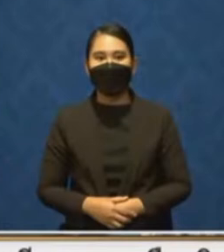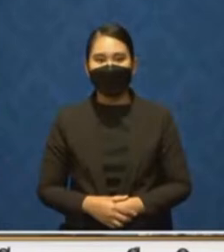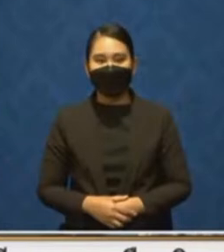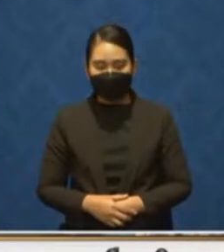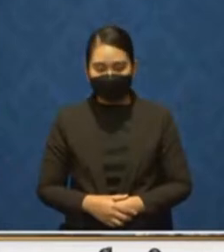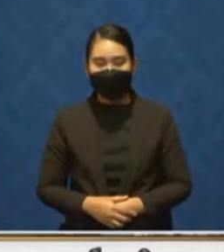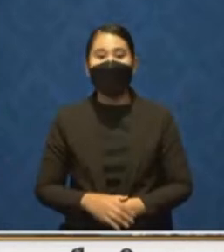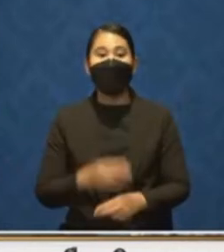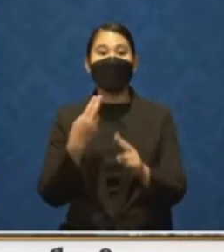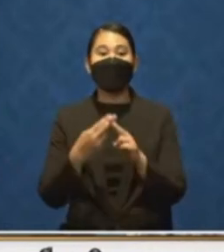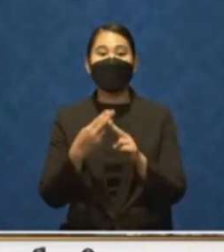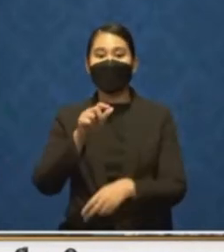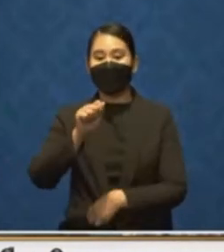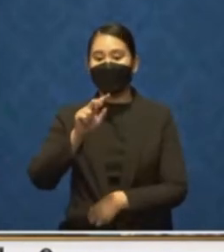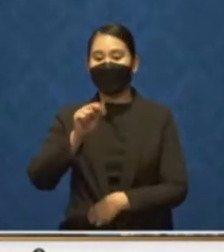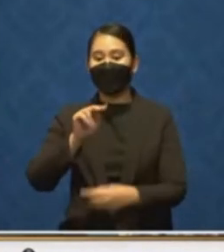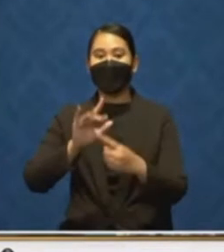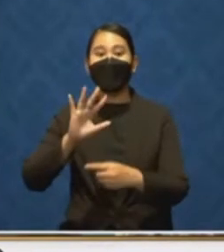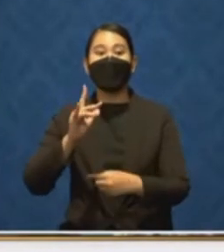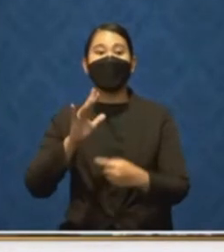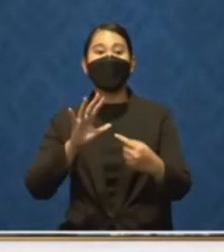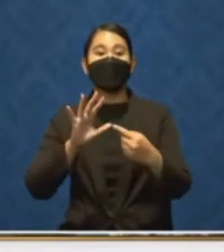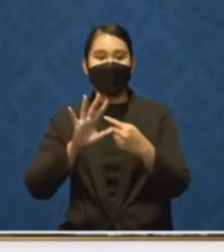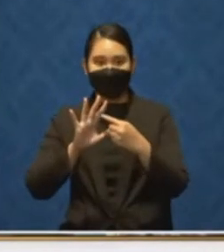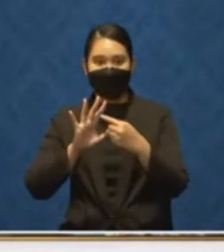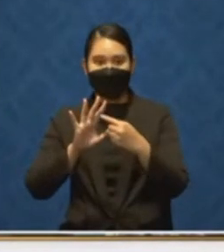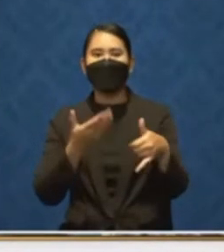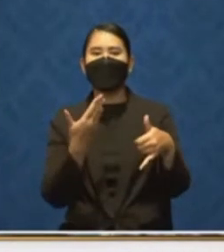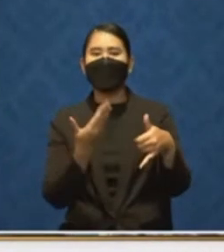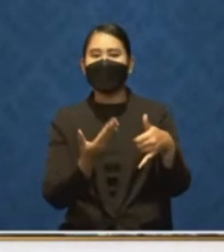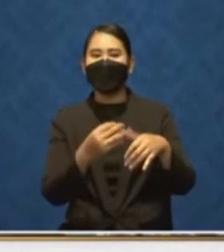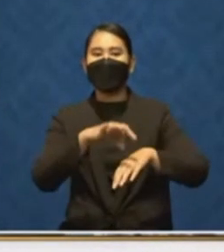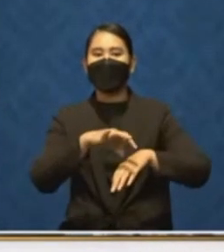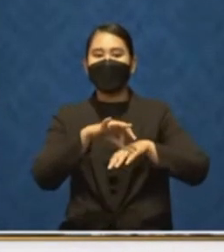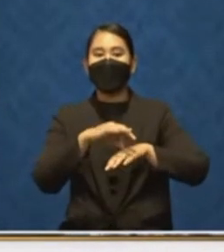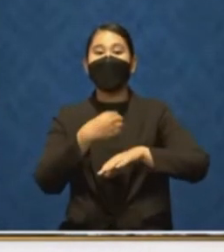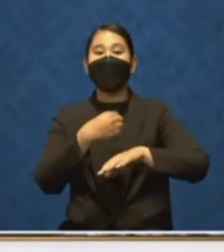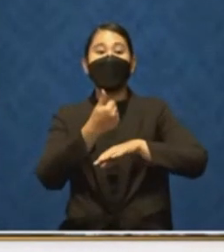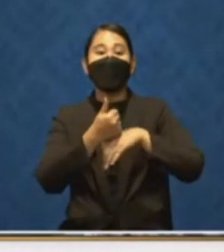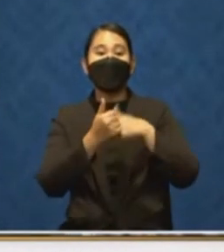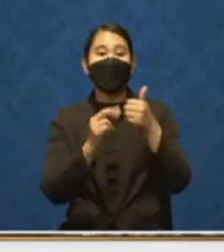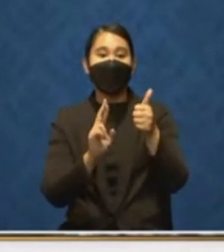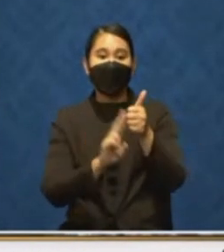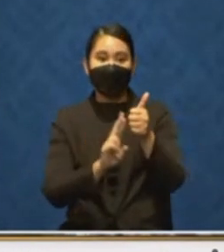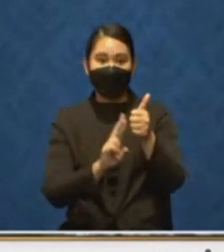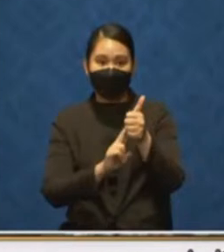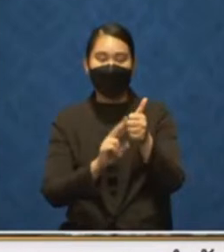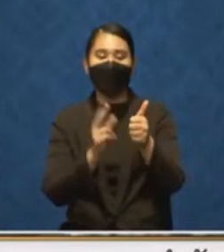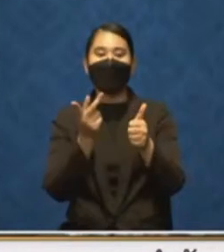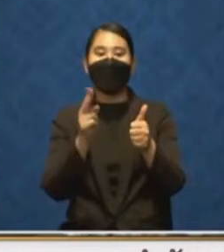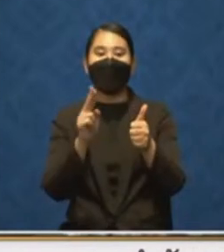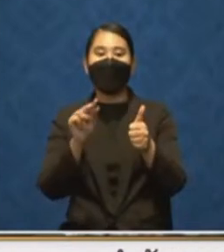อนุชาบูรพชัยศรีเป็นรองเลขาธิการครมวันถวายพระพร